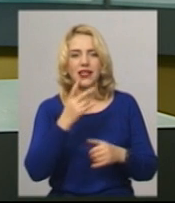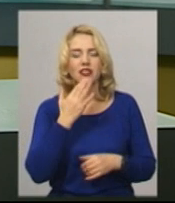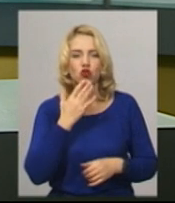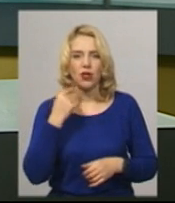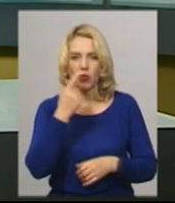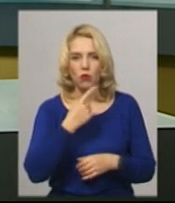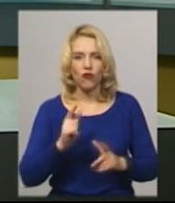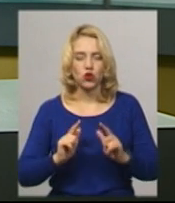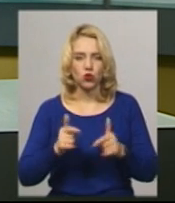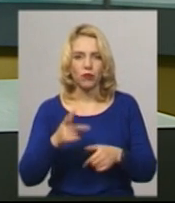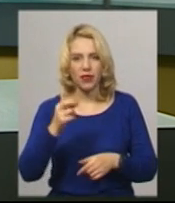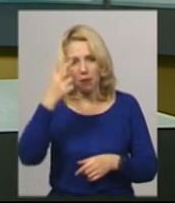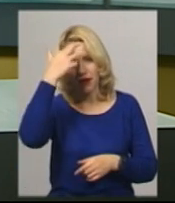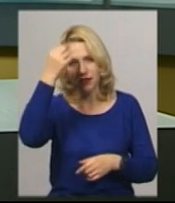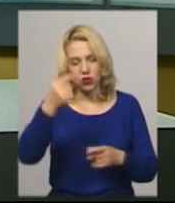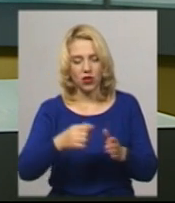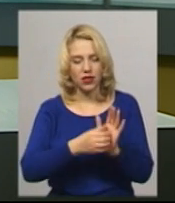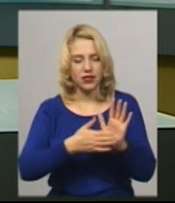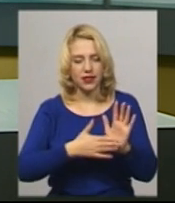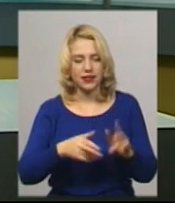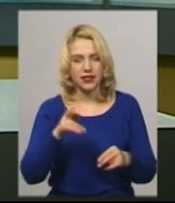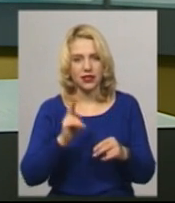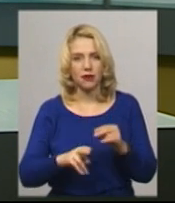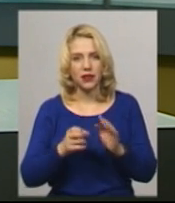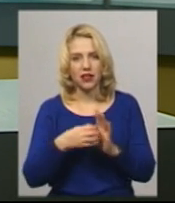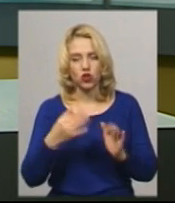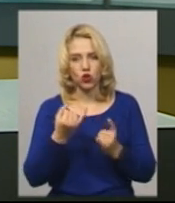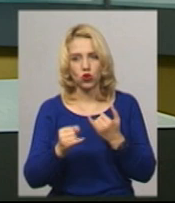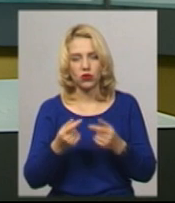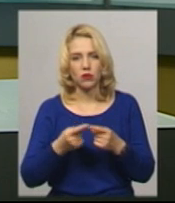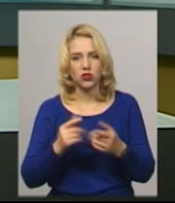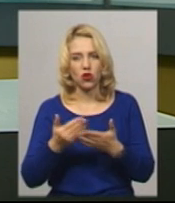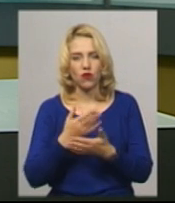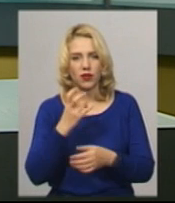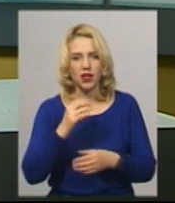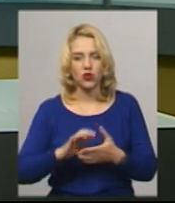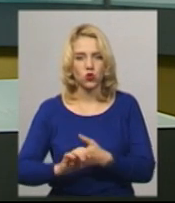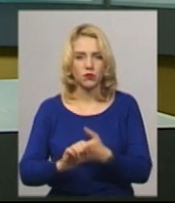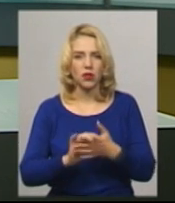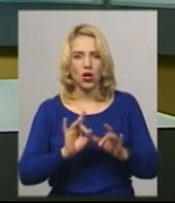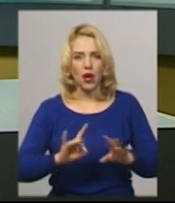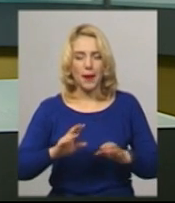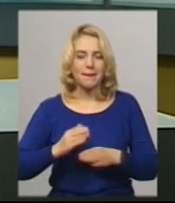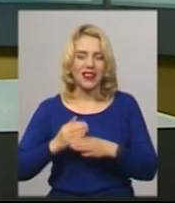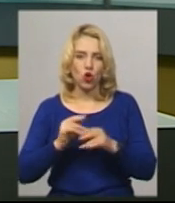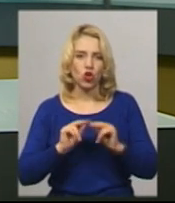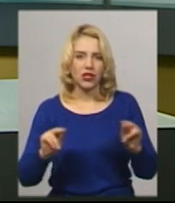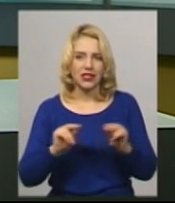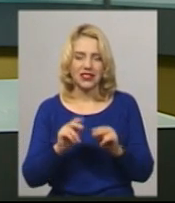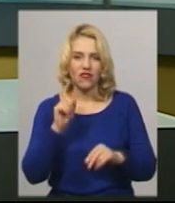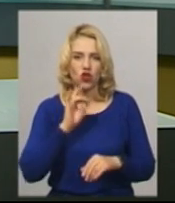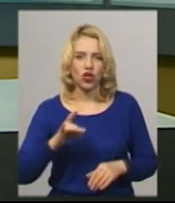магістратуру. Реєстрація завершилася 15 жовтня. Про це новинам на Суспільному повідомила методист Вінницького регіонального